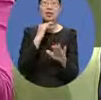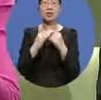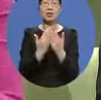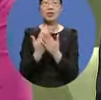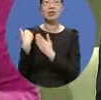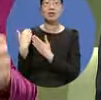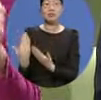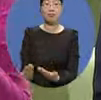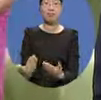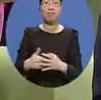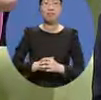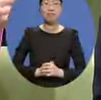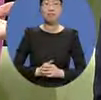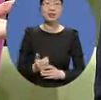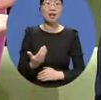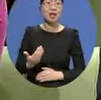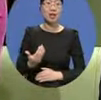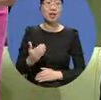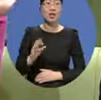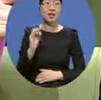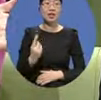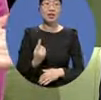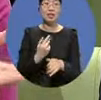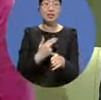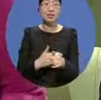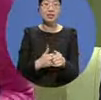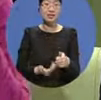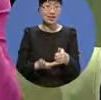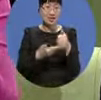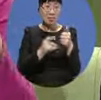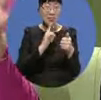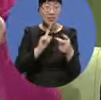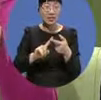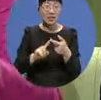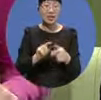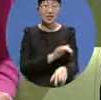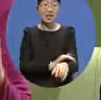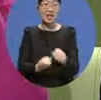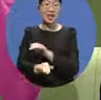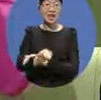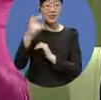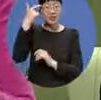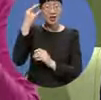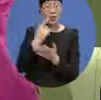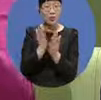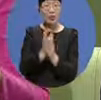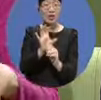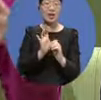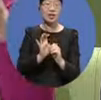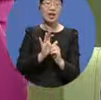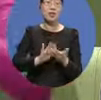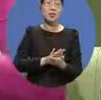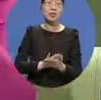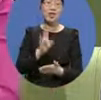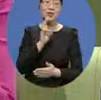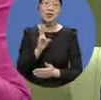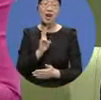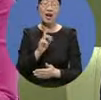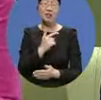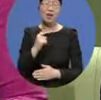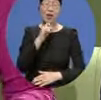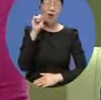걸 내려놓으시고 아까 오성식 선배님께서 말씀하시듯이 좌뇌 우뇌 골고루 활용하시 놀이와 노래 아이가